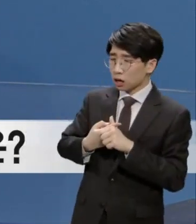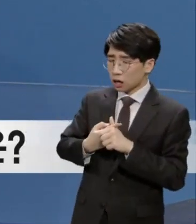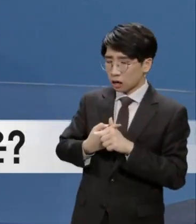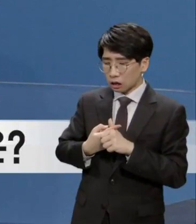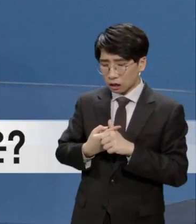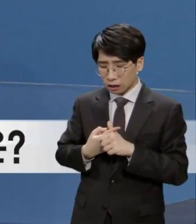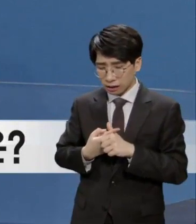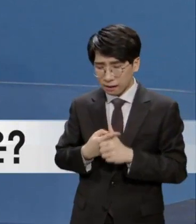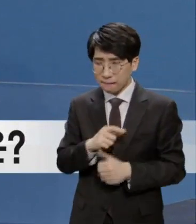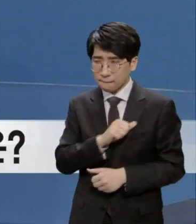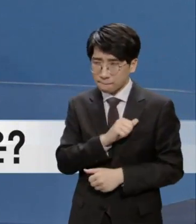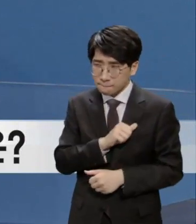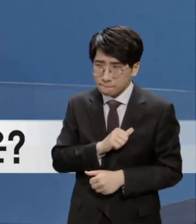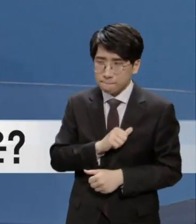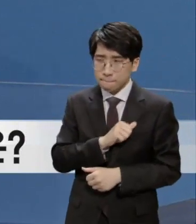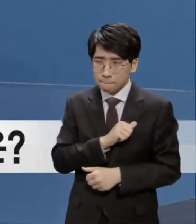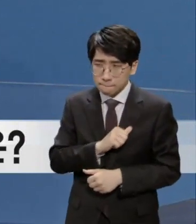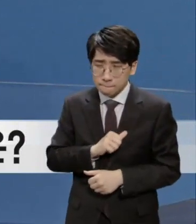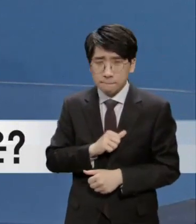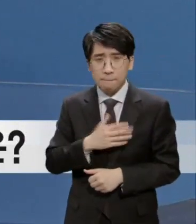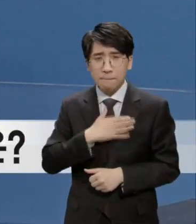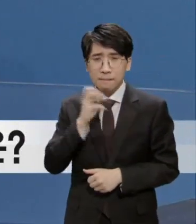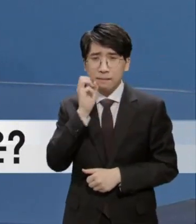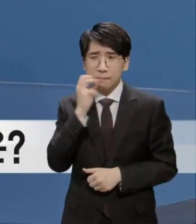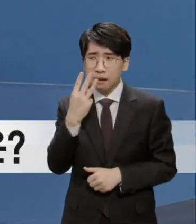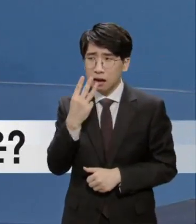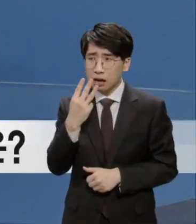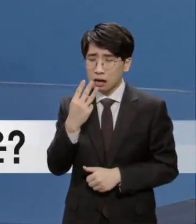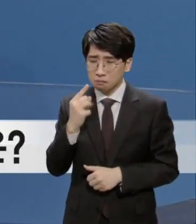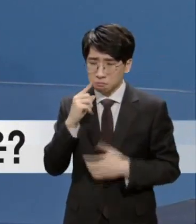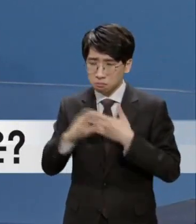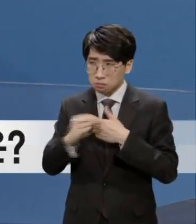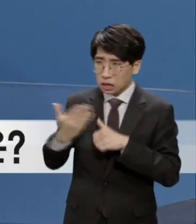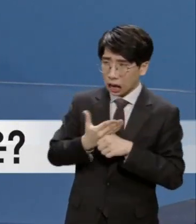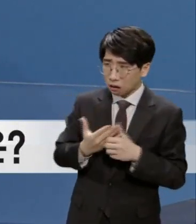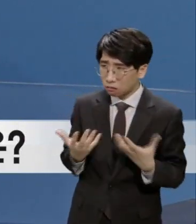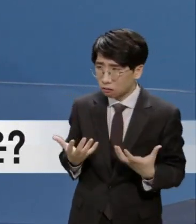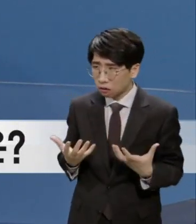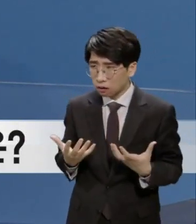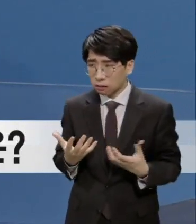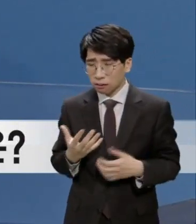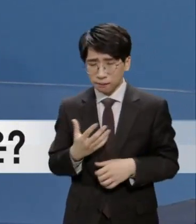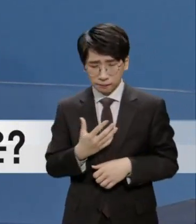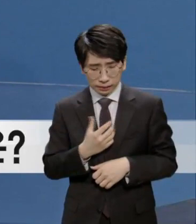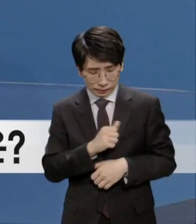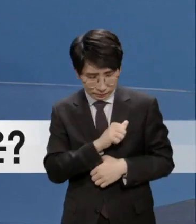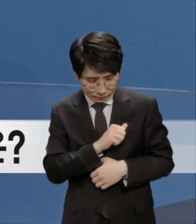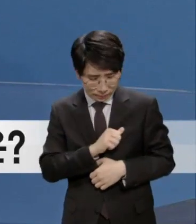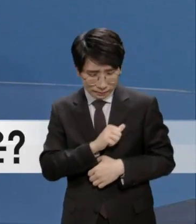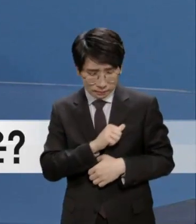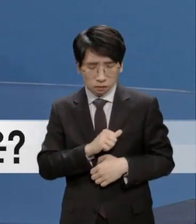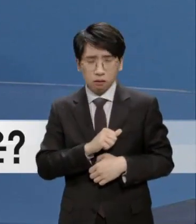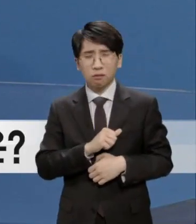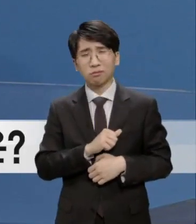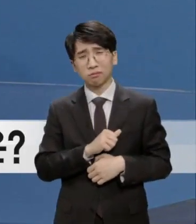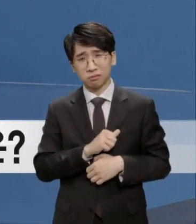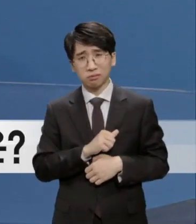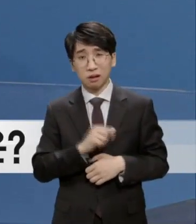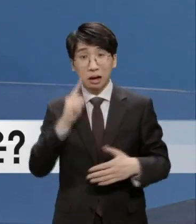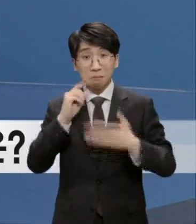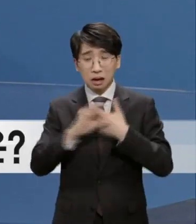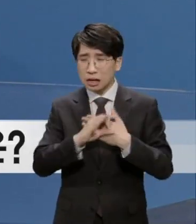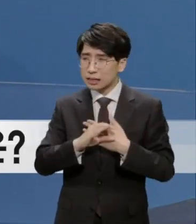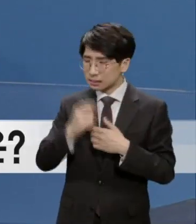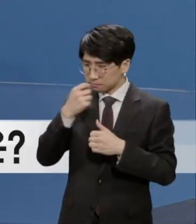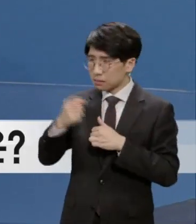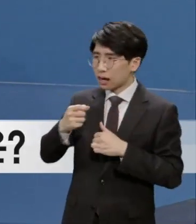구조입니다. 왜냐하면 입주민들의 부당한 지시를 거절하면 네. 그 입주민이 좀 목소리가 큰 입주민이면 네. 그 부분에 대해서 관리소장한테 얘기를